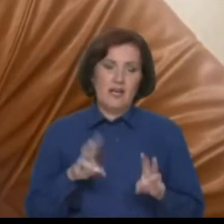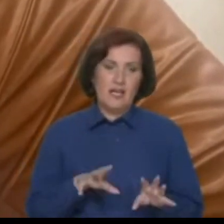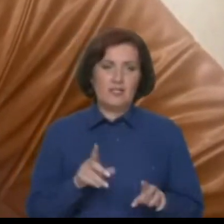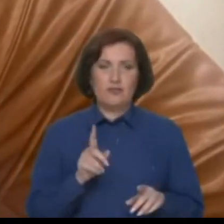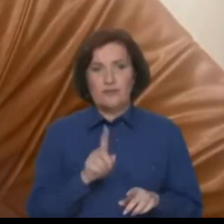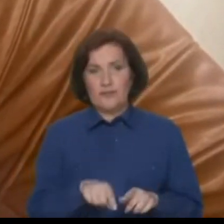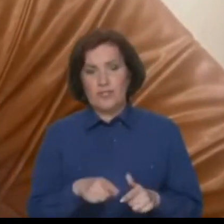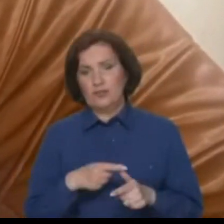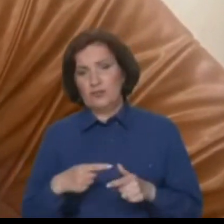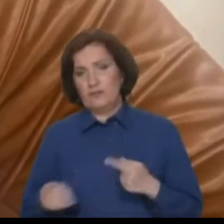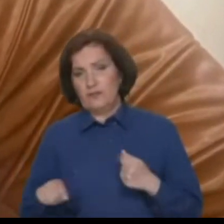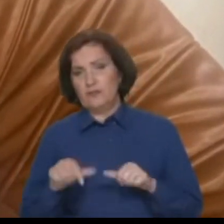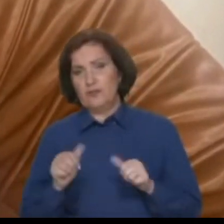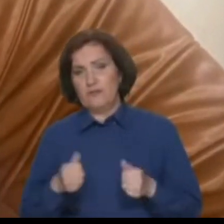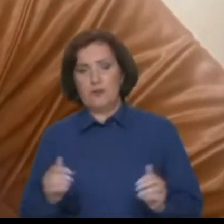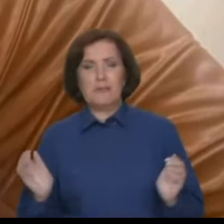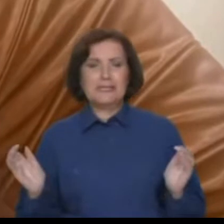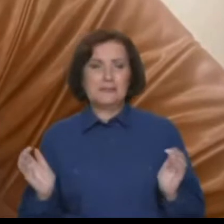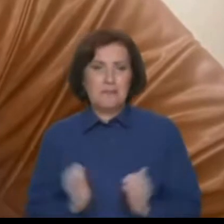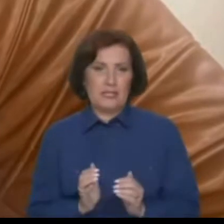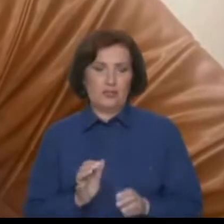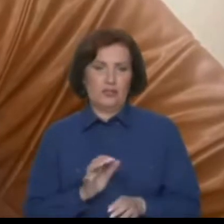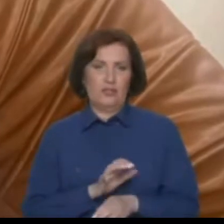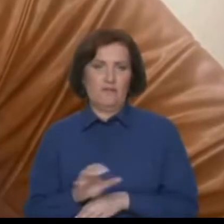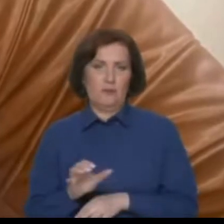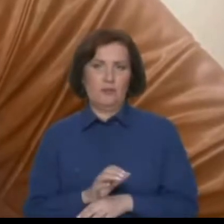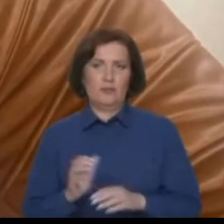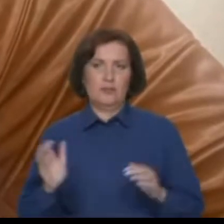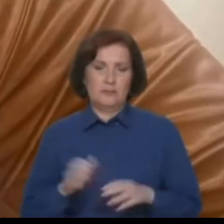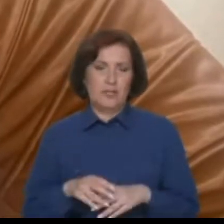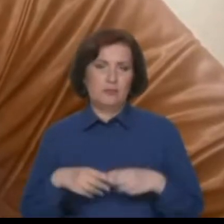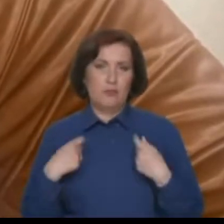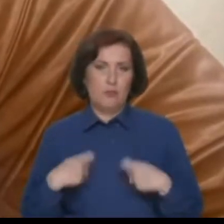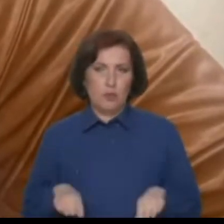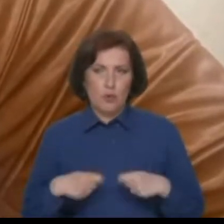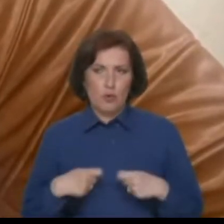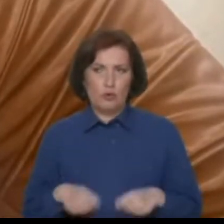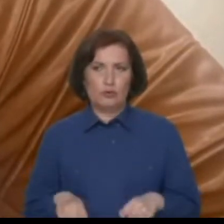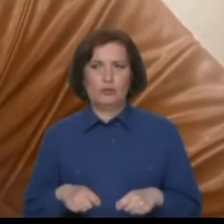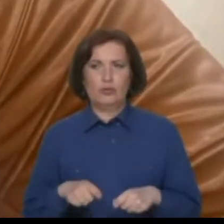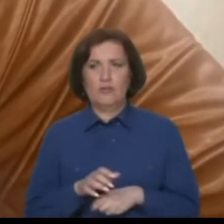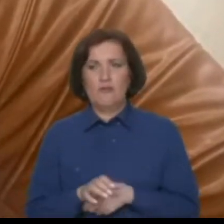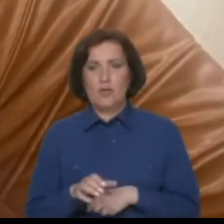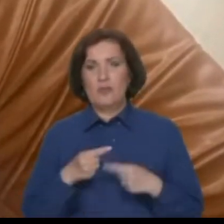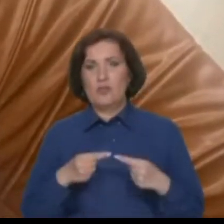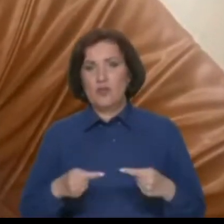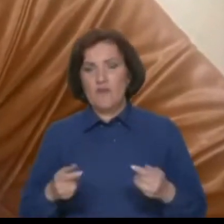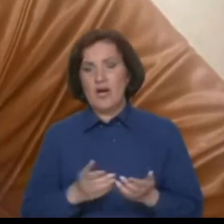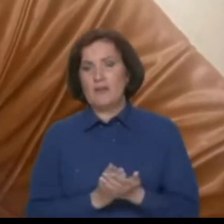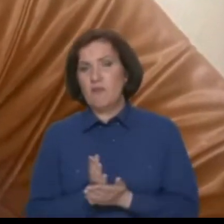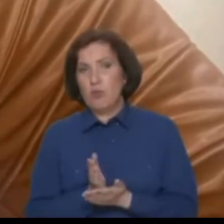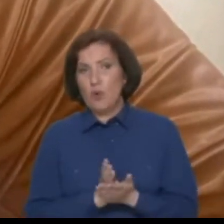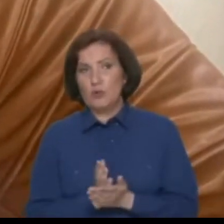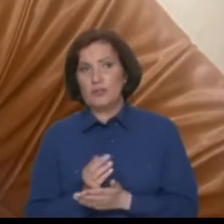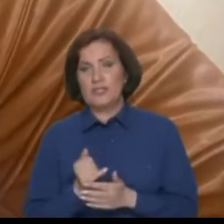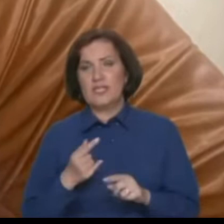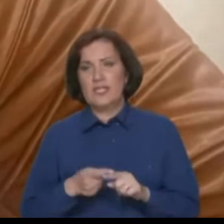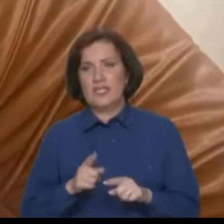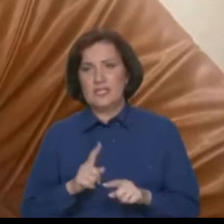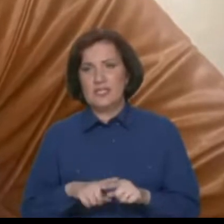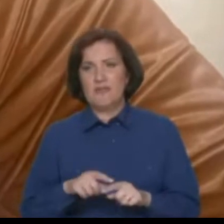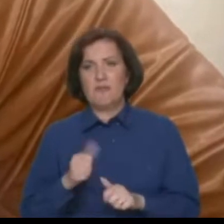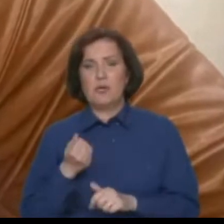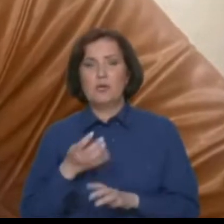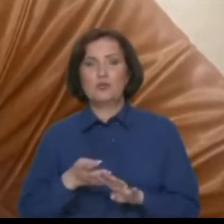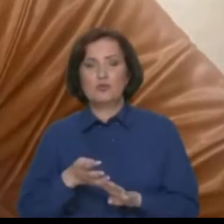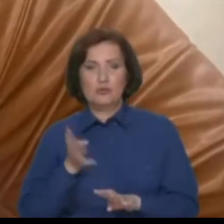іншій формі зменшили свої виробництва, зменшили свої продажі вироблених товарів чи послуг. І це в першу